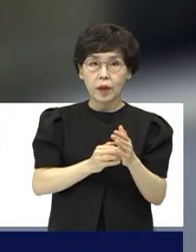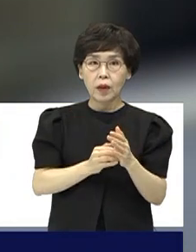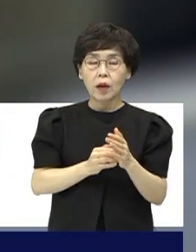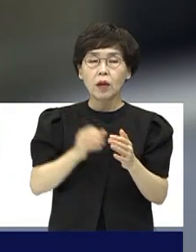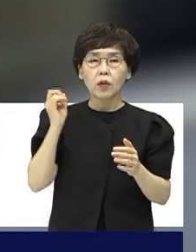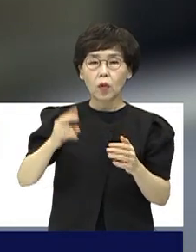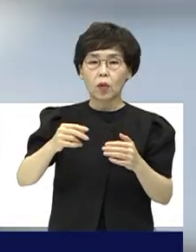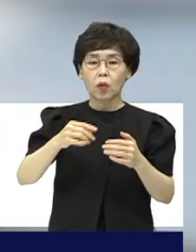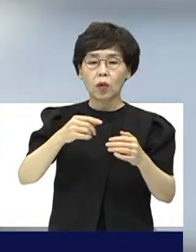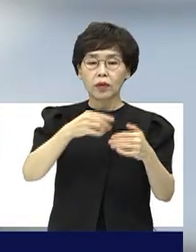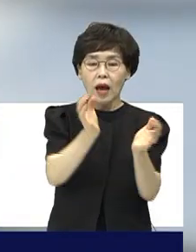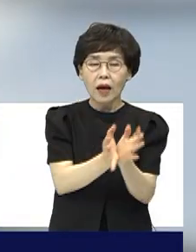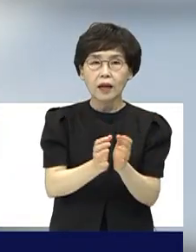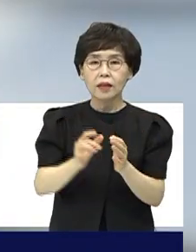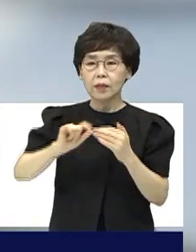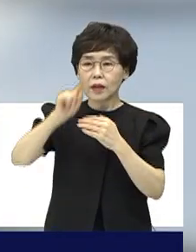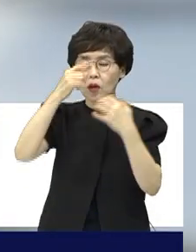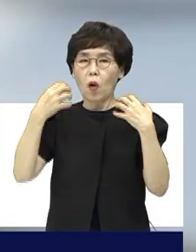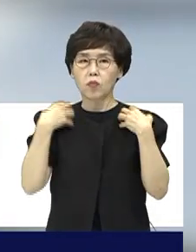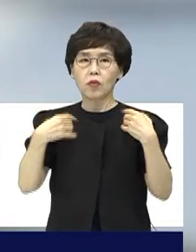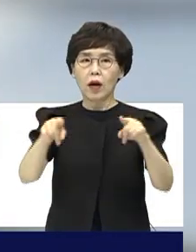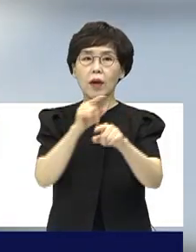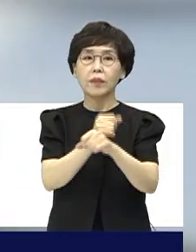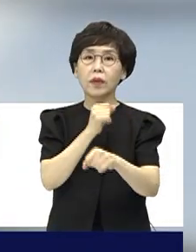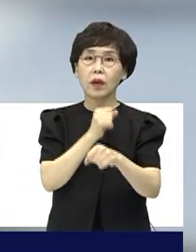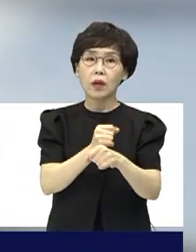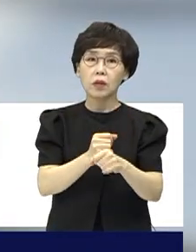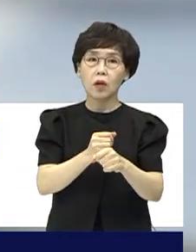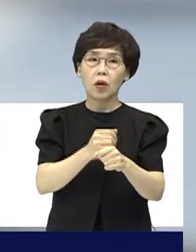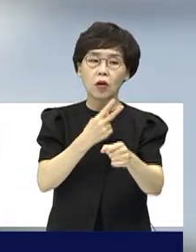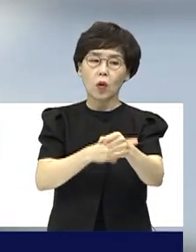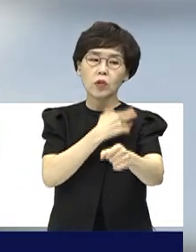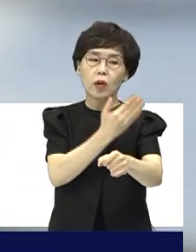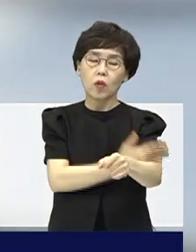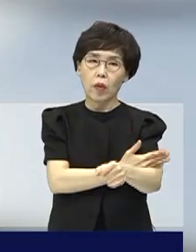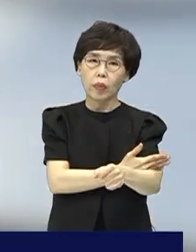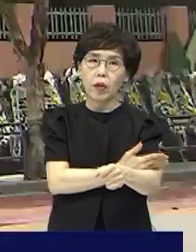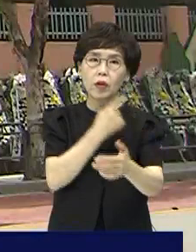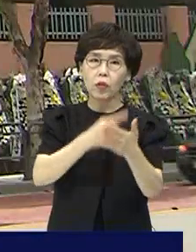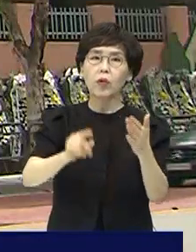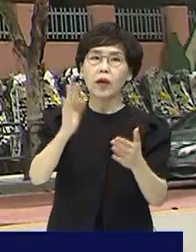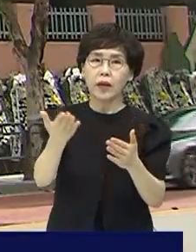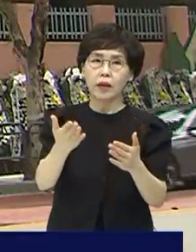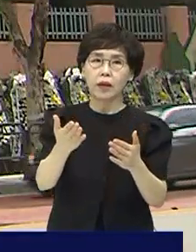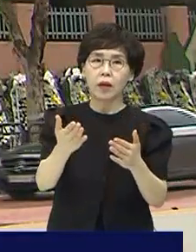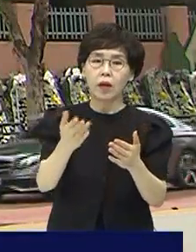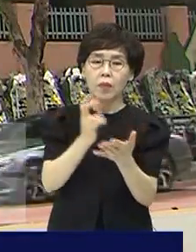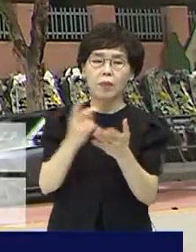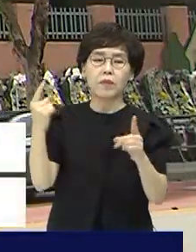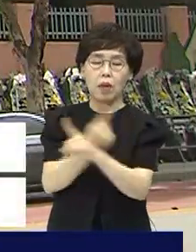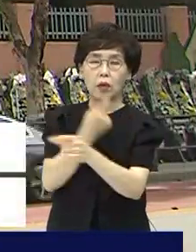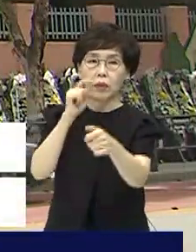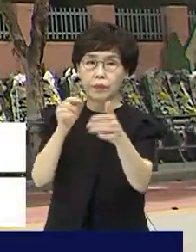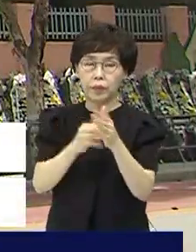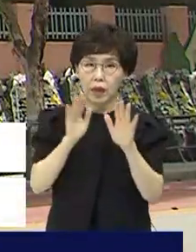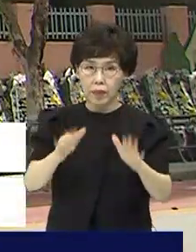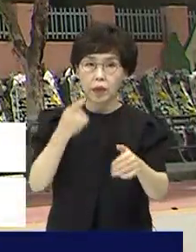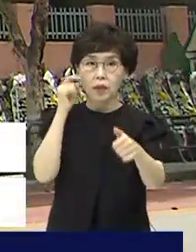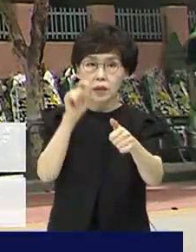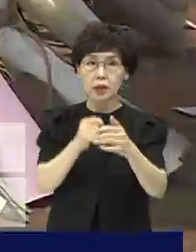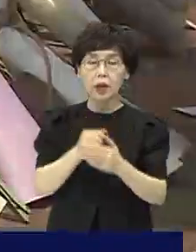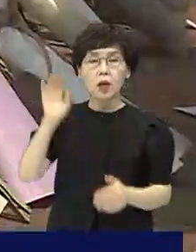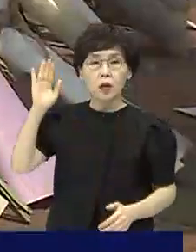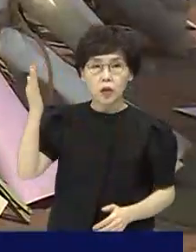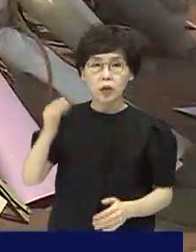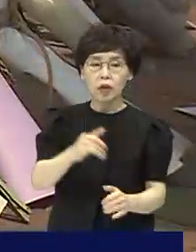협의해 교권을 침해하는 불합리한 자치조례 개정도 함께 추진하라고 주문했습니다. 윤 대통령의 이번 지시는